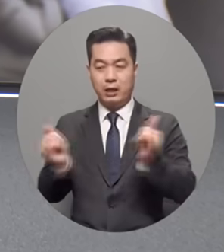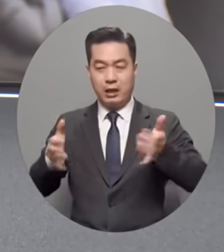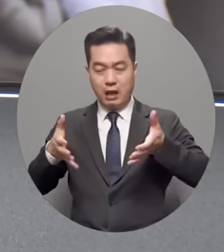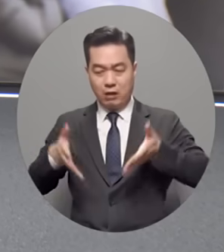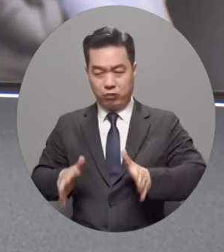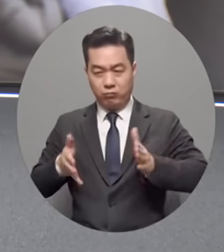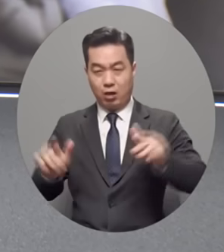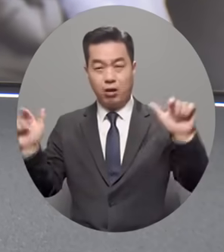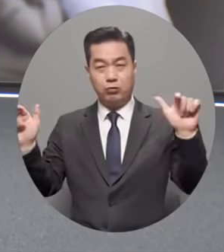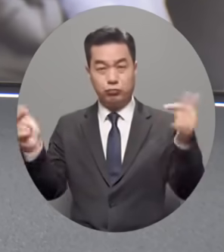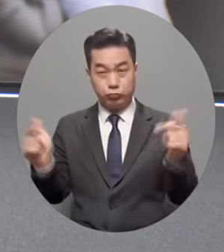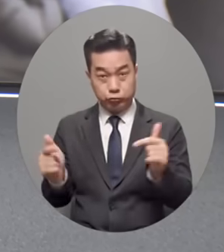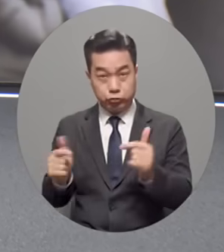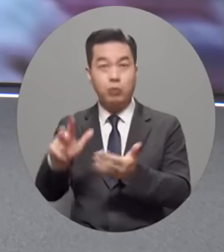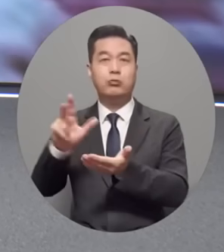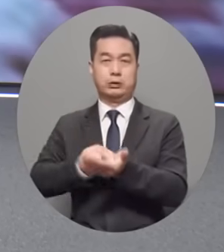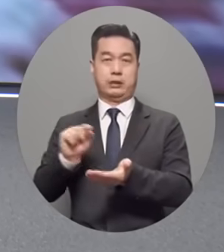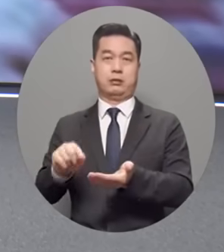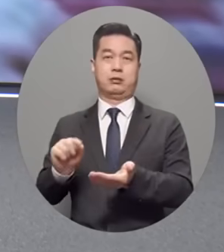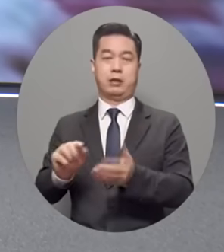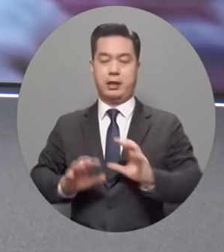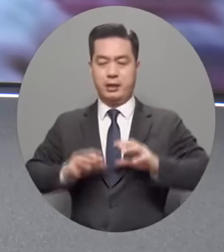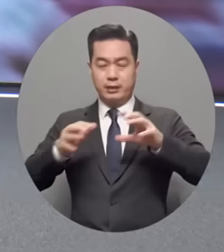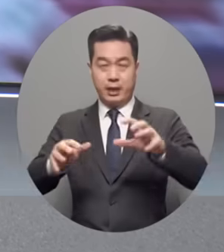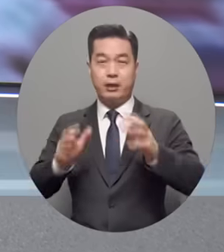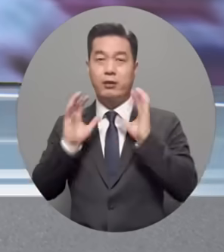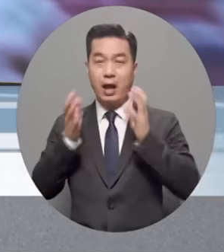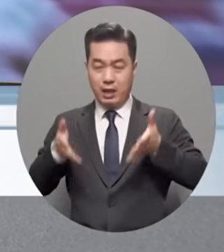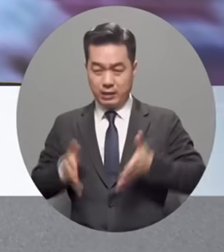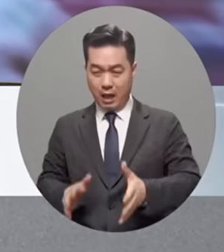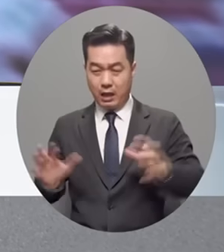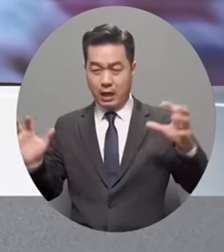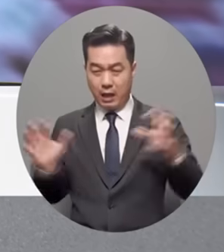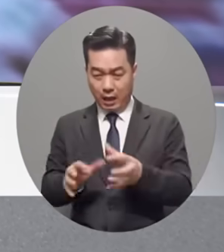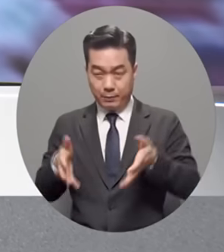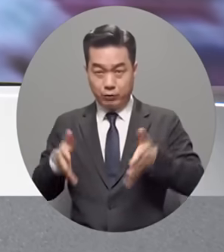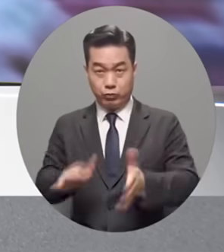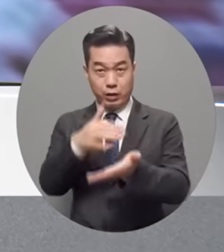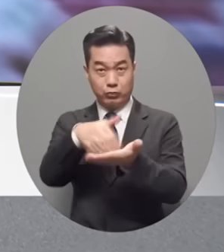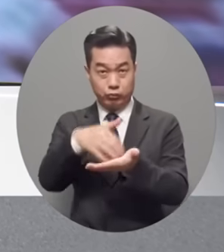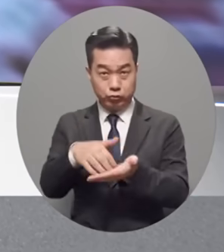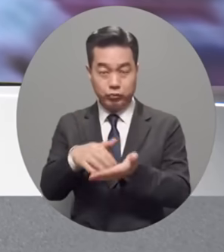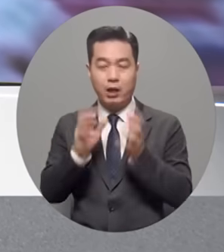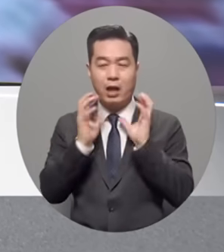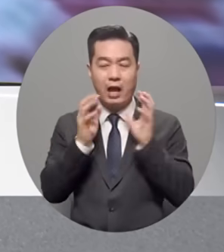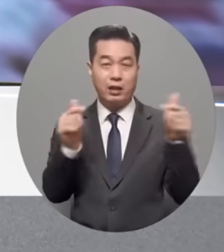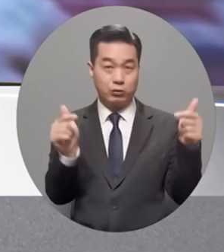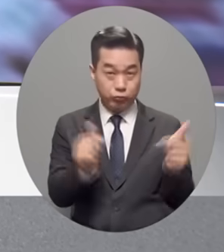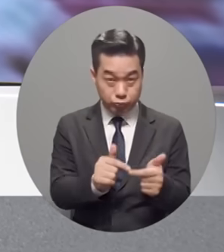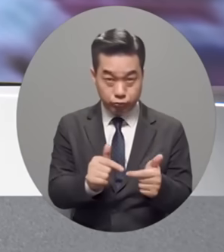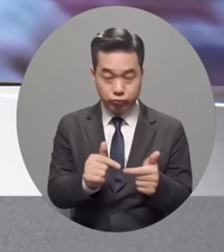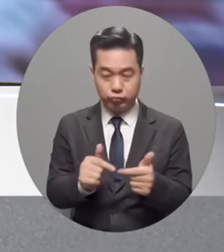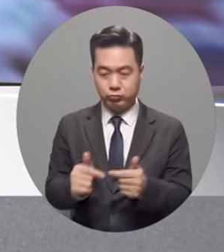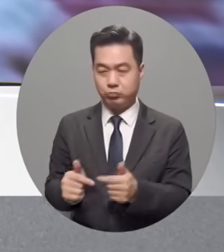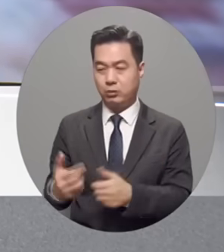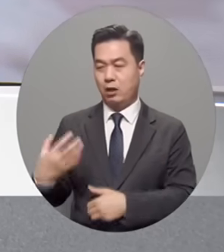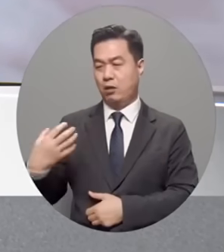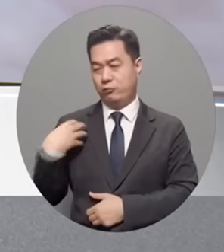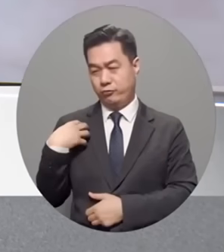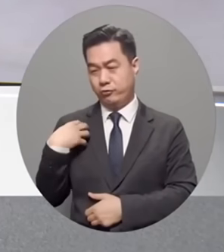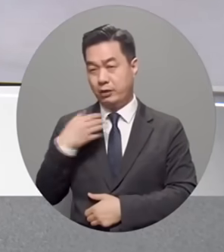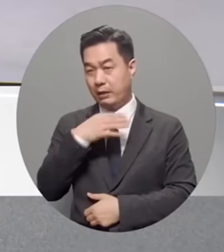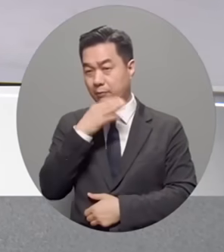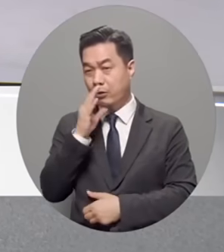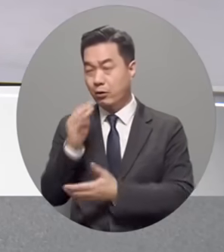집중해 보겠습니다. 세계에서 가장 낮은 합계 출산율, 신생아는 줄고 부양할 인구는 늘고 있습니다. 미국